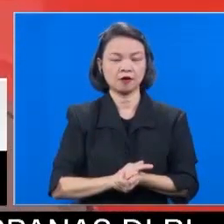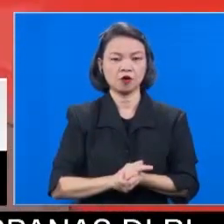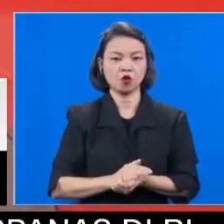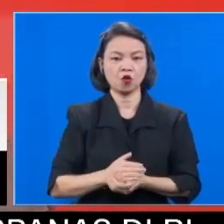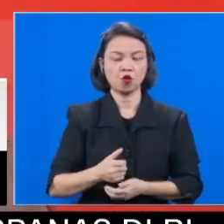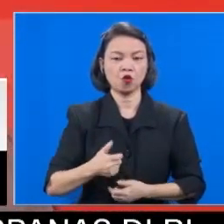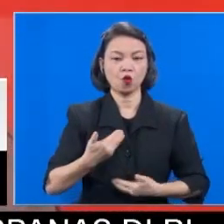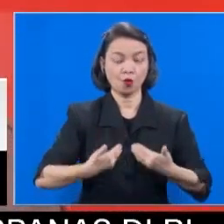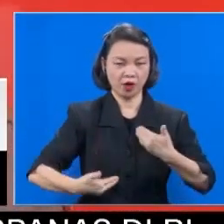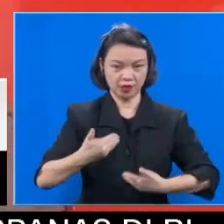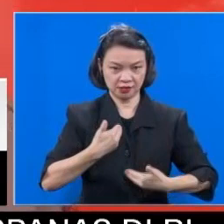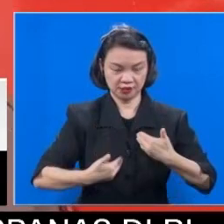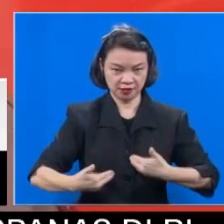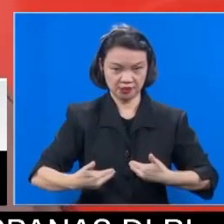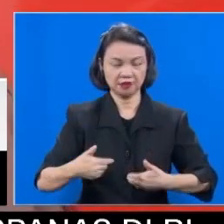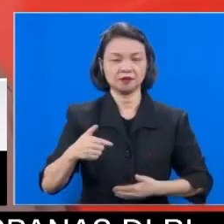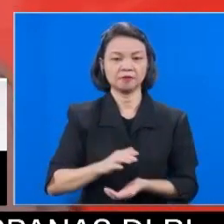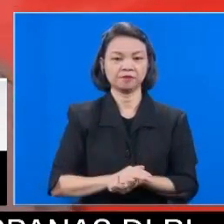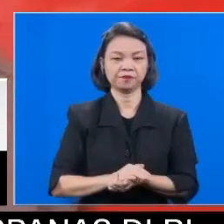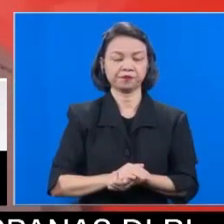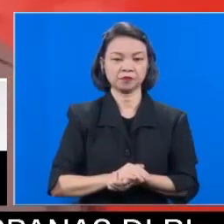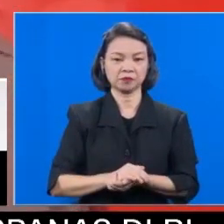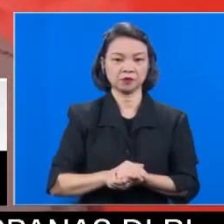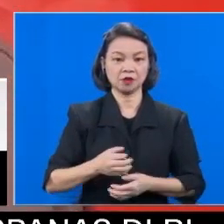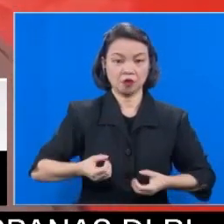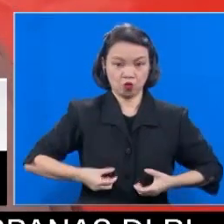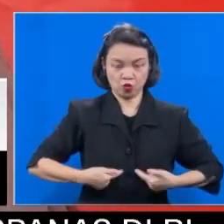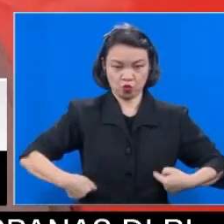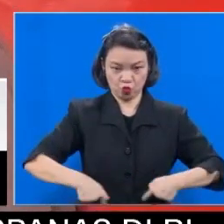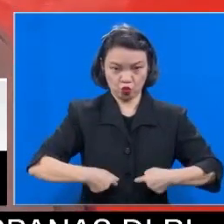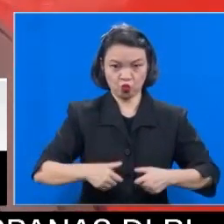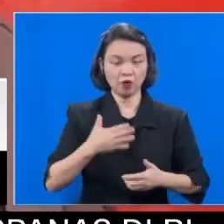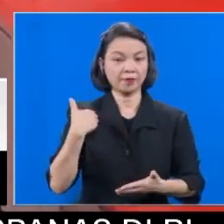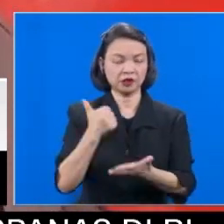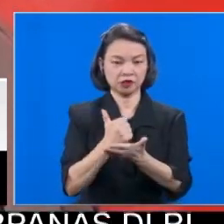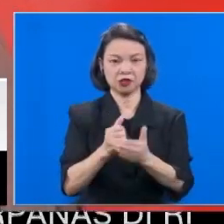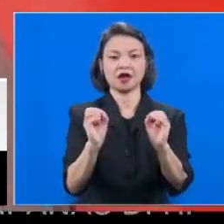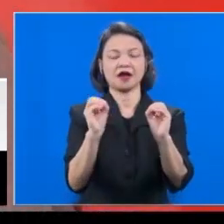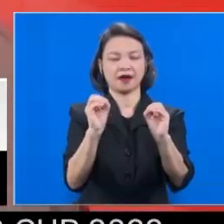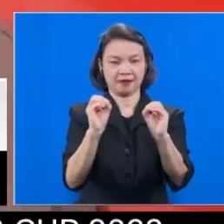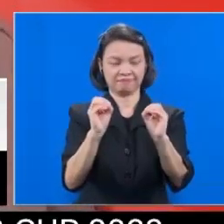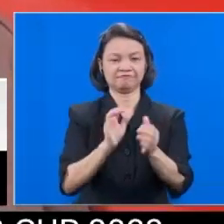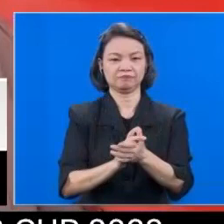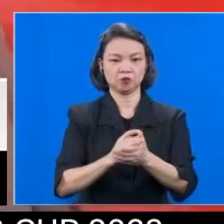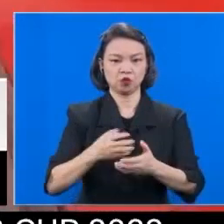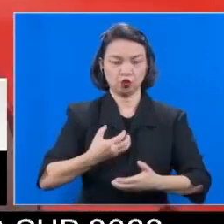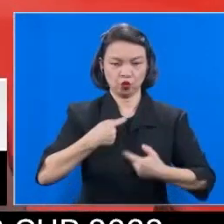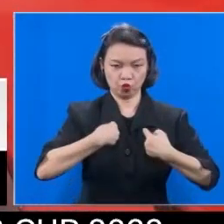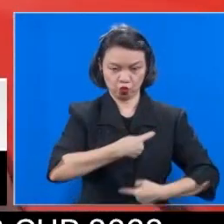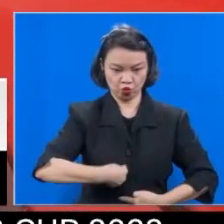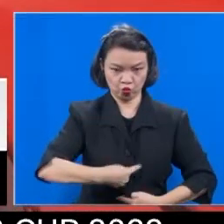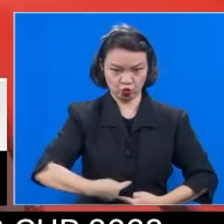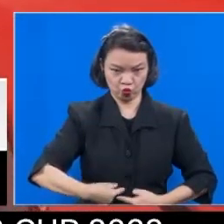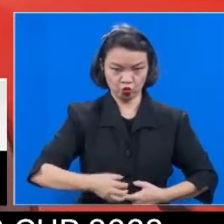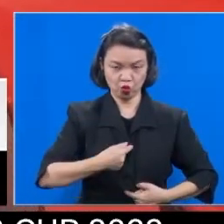pada saat operasi itu tidak mengenai organ vital jadi mulai dari diafragma usus dan organ vital yang